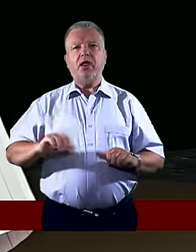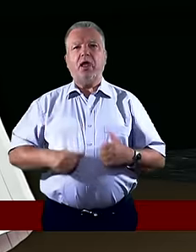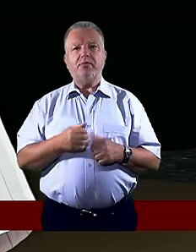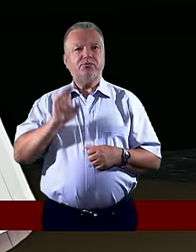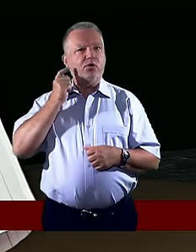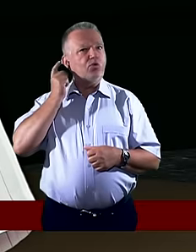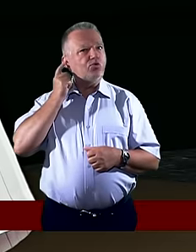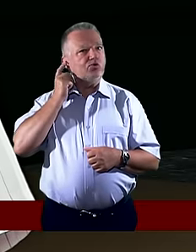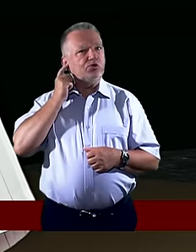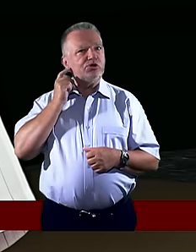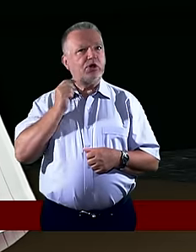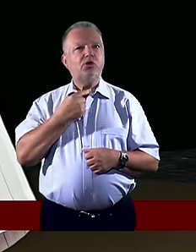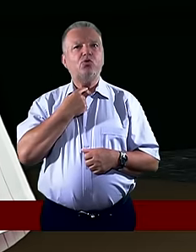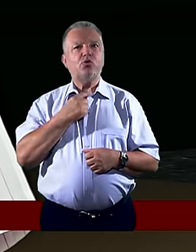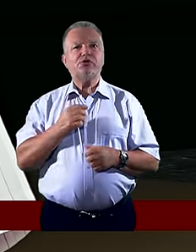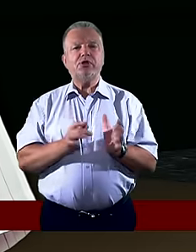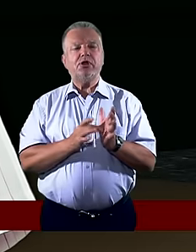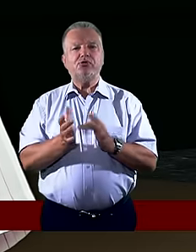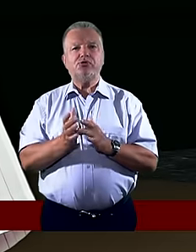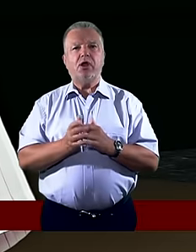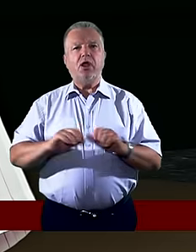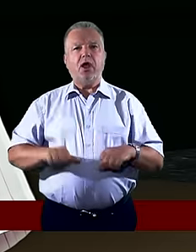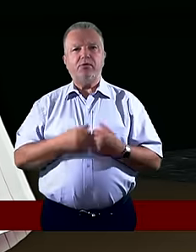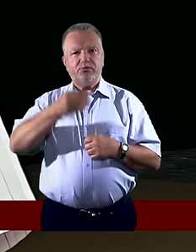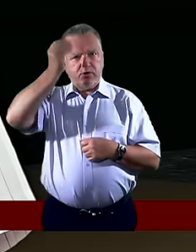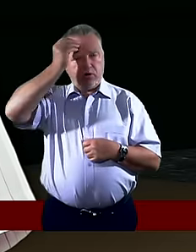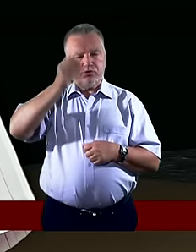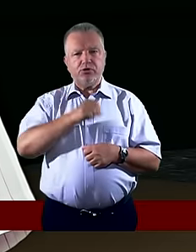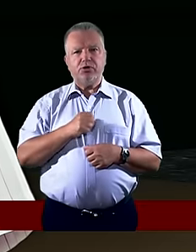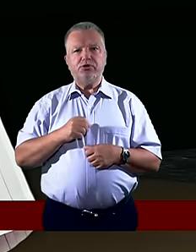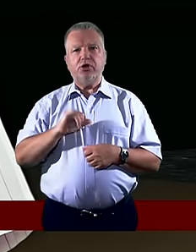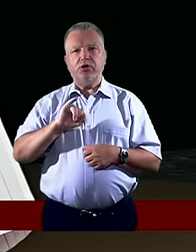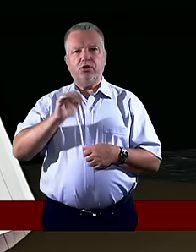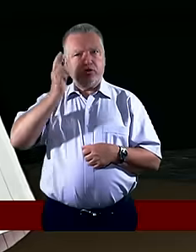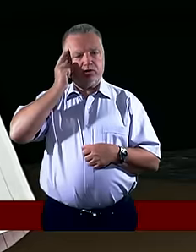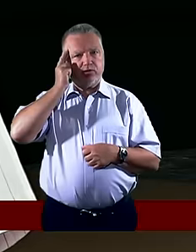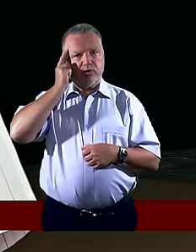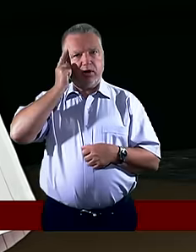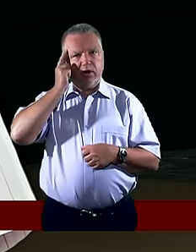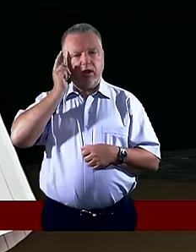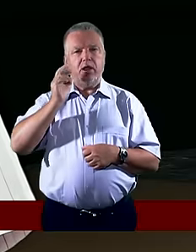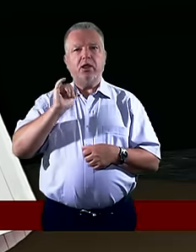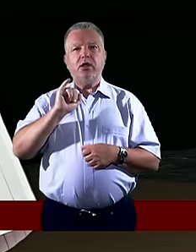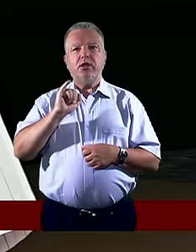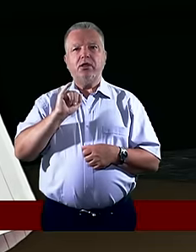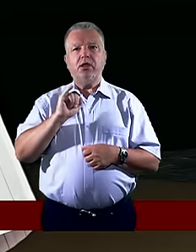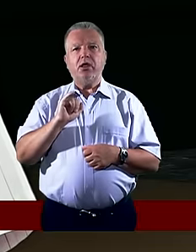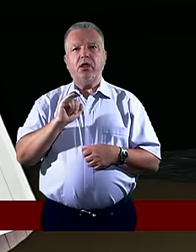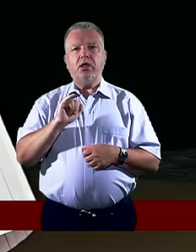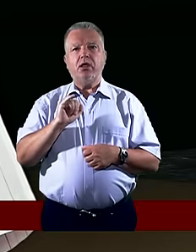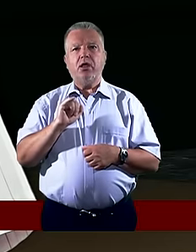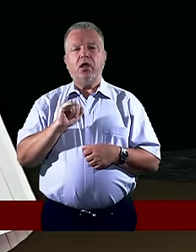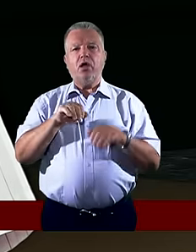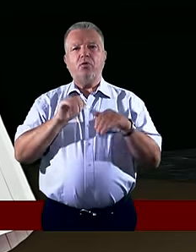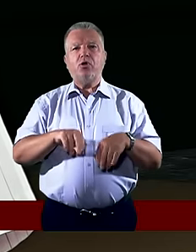usłyszeli głos Jezusa, abyśmy mogli się Go nauczyć i Go zrozumieć, a także abyśmy mogli Go